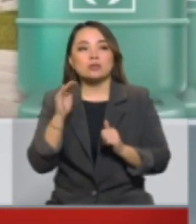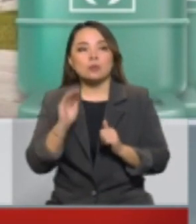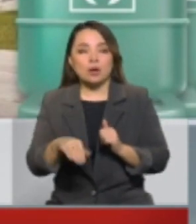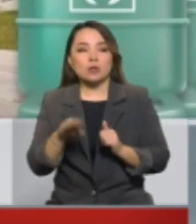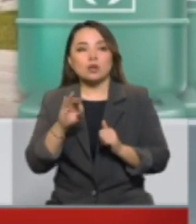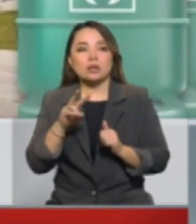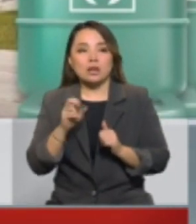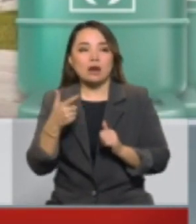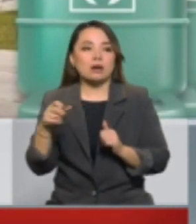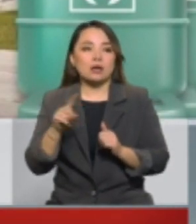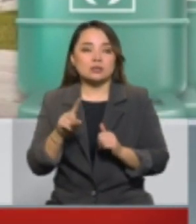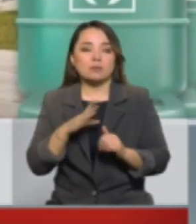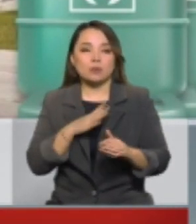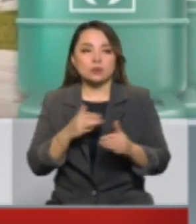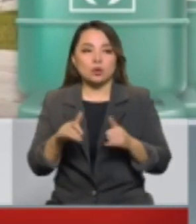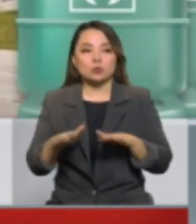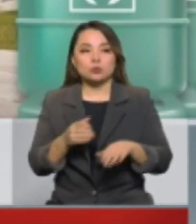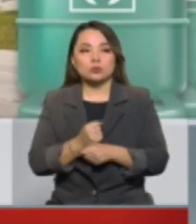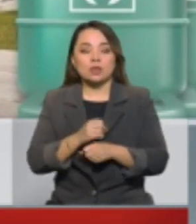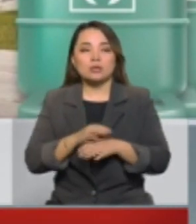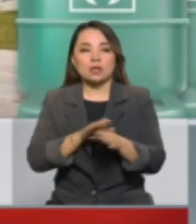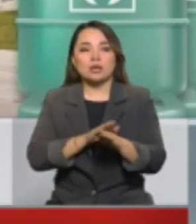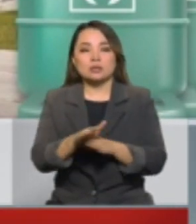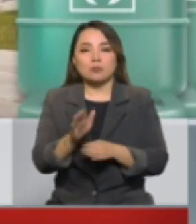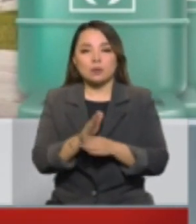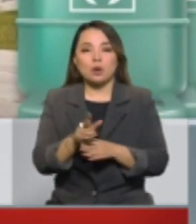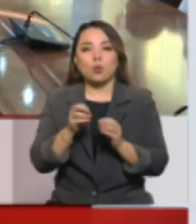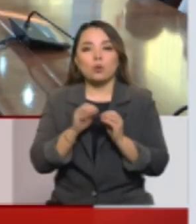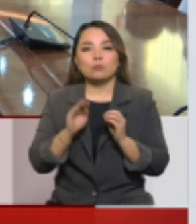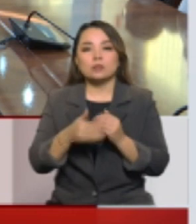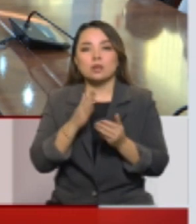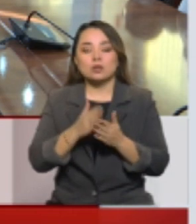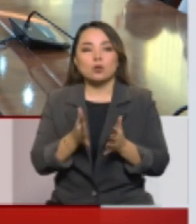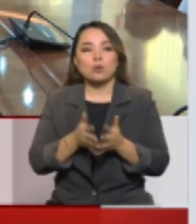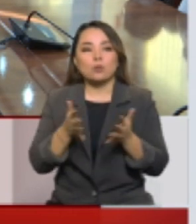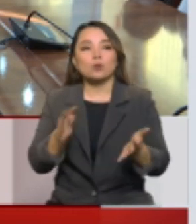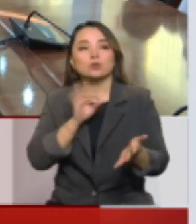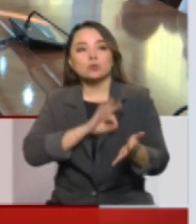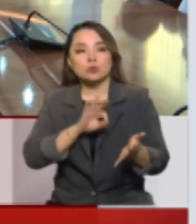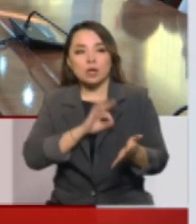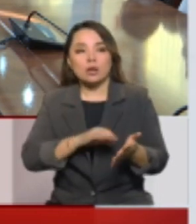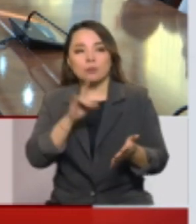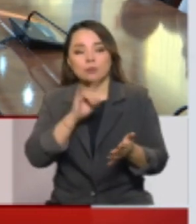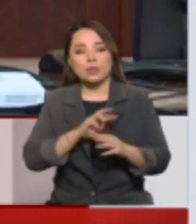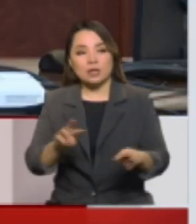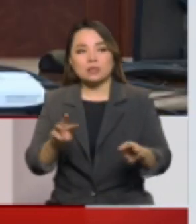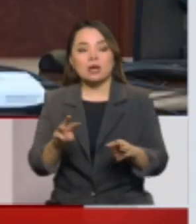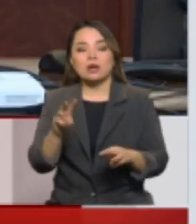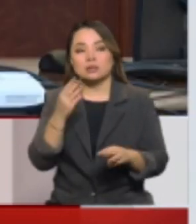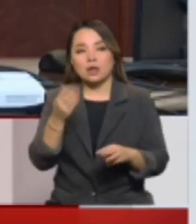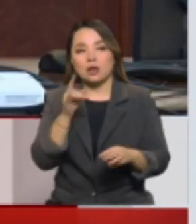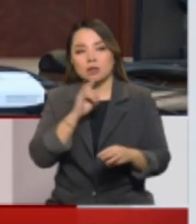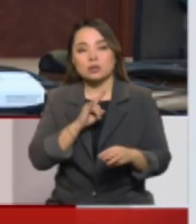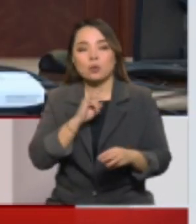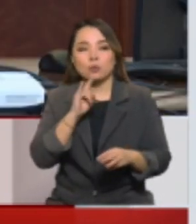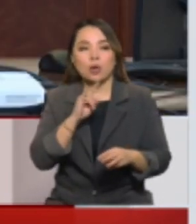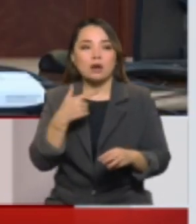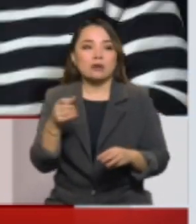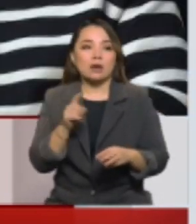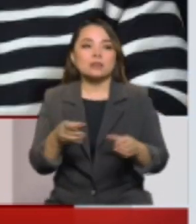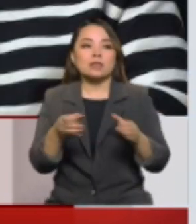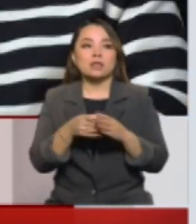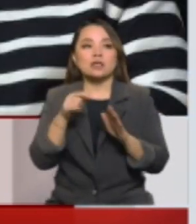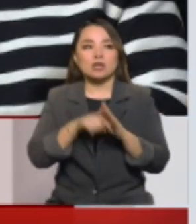тонна сұйытылған газ өндіріледі, ал тұтыну одан 10 мың тоннаға көп. Қазір министрлік Қазмұнайгаз компаниясынан ай сайын ішкі